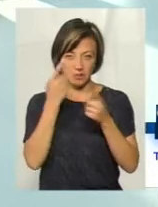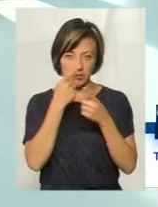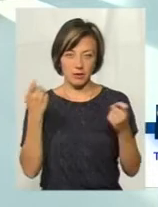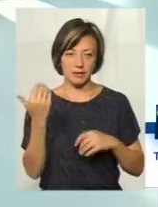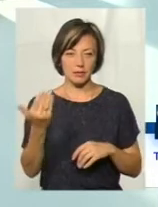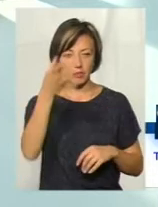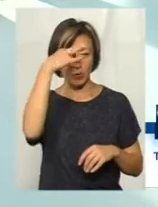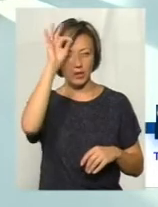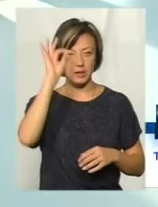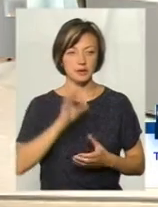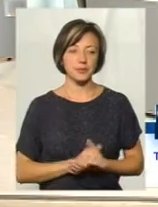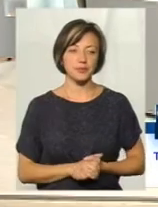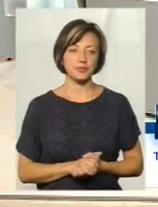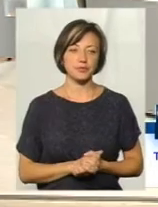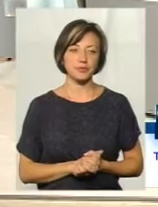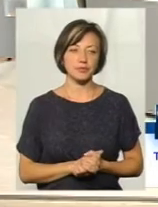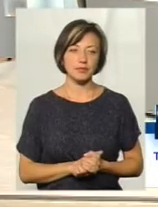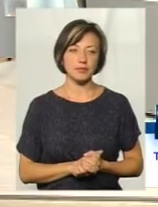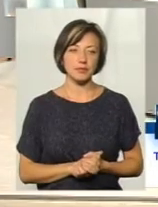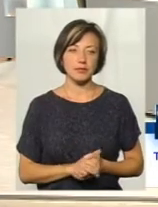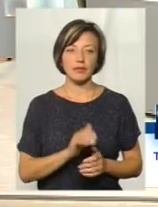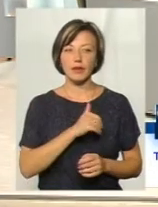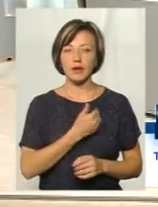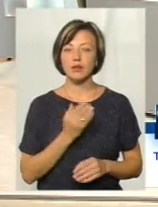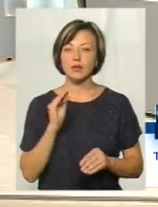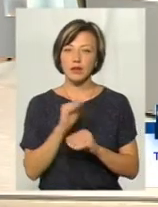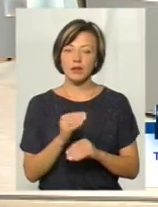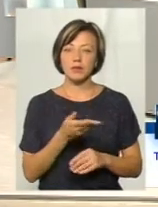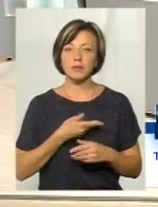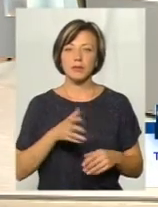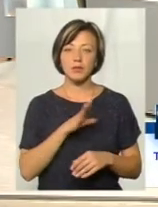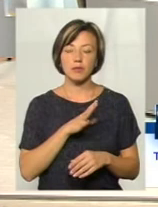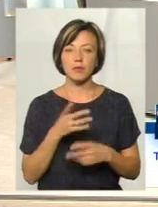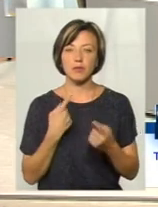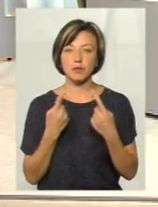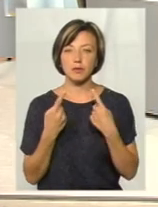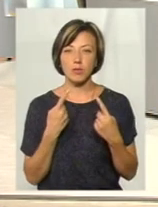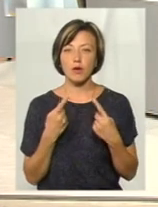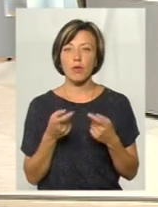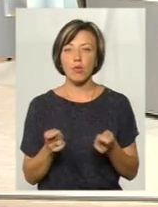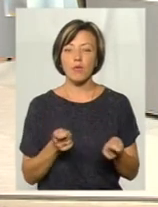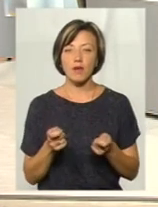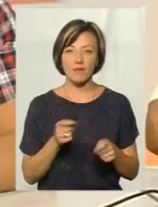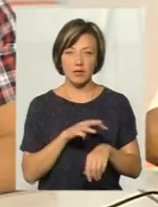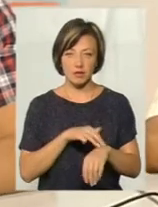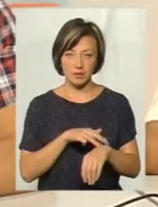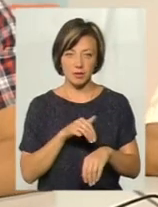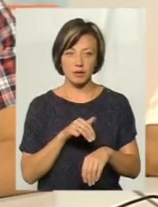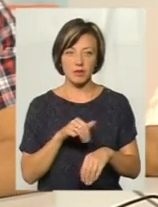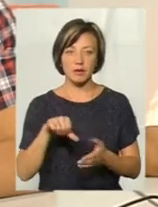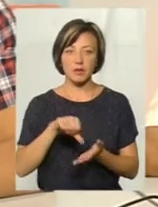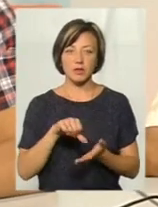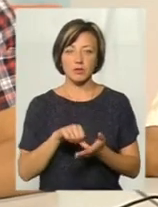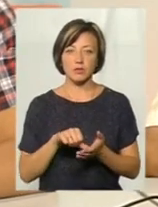інформація органів поліції. Так. Я зрозумів. Я хочу додати, ми мали розмову в управлінні внутрішніх справ, от, в